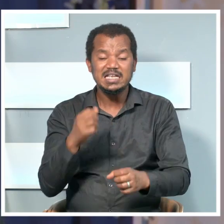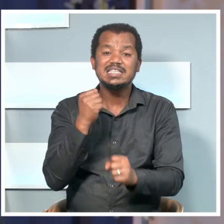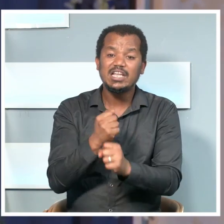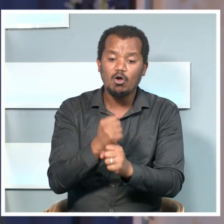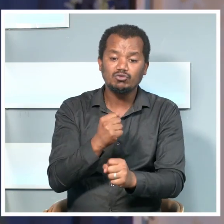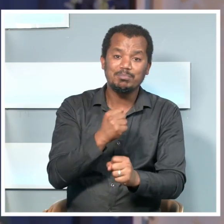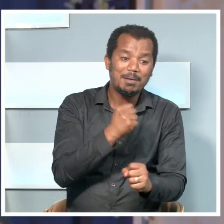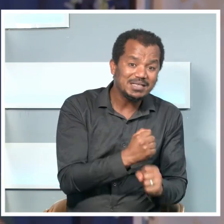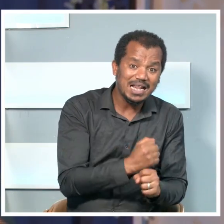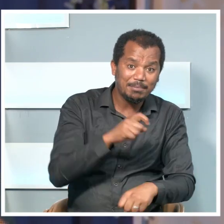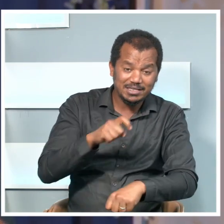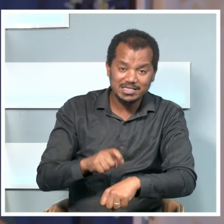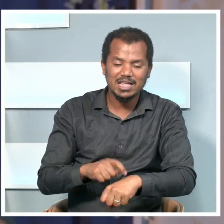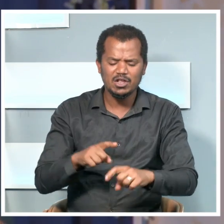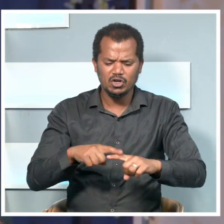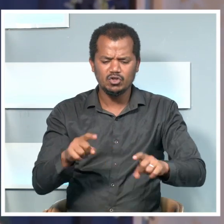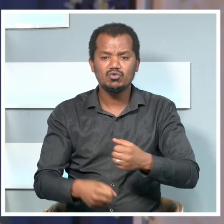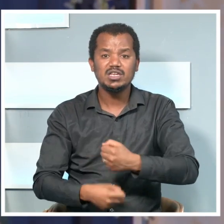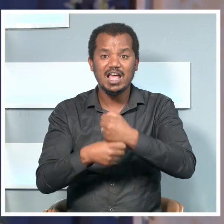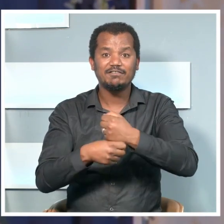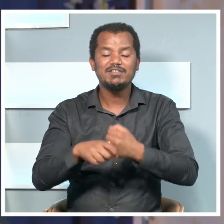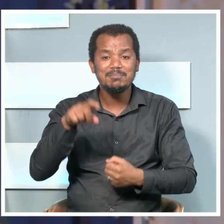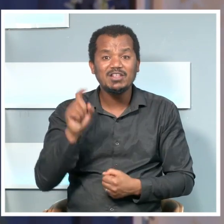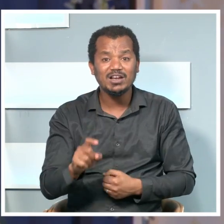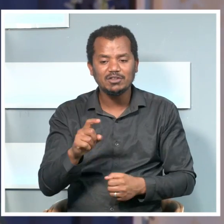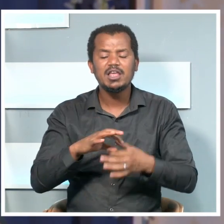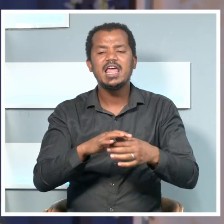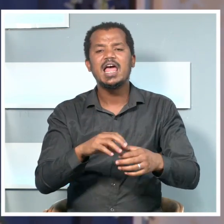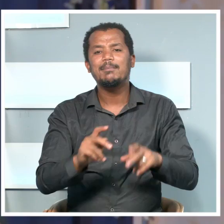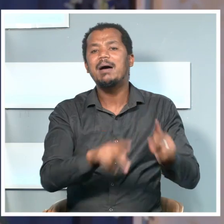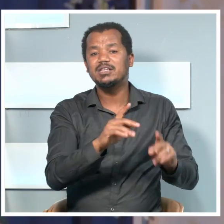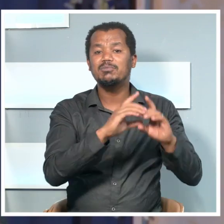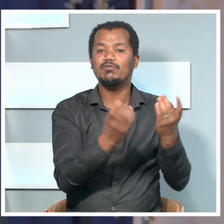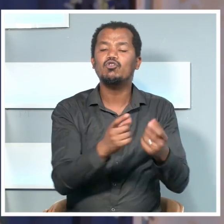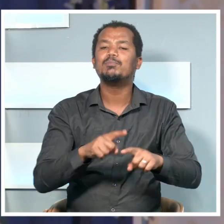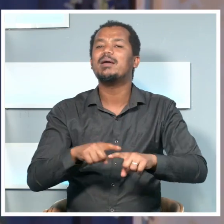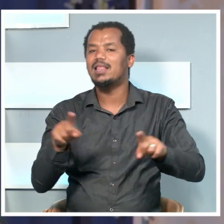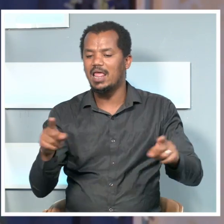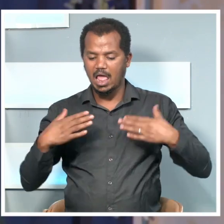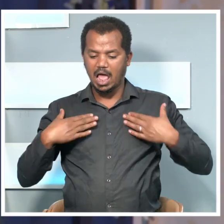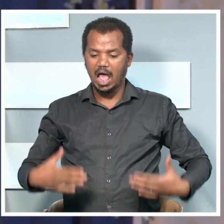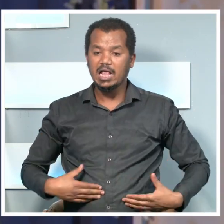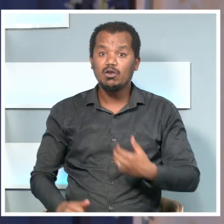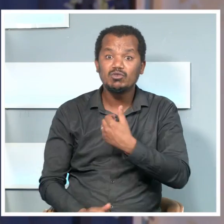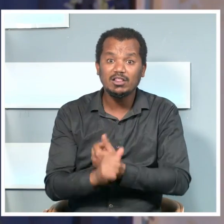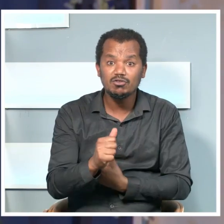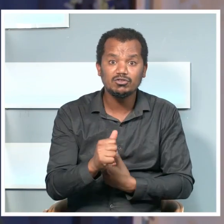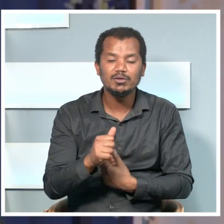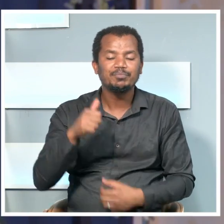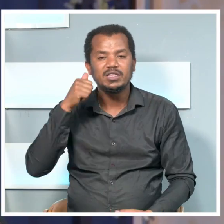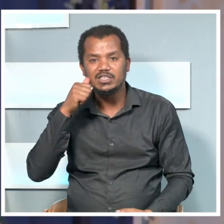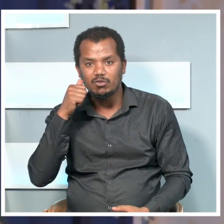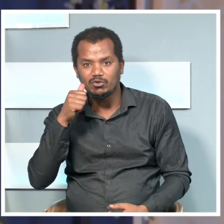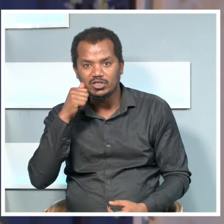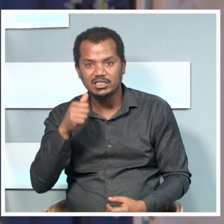ስራዎቹን በሚሰራበት ጊዜ ልዩ ድጋፍ የሚያሻቸውን የማህበረሰብ ክፍሎች በተለይም አካል ጉዳተኞችን